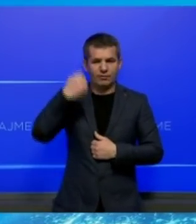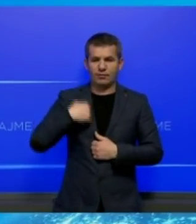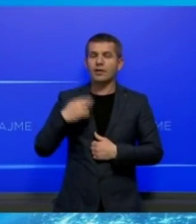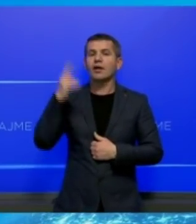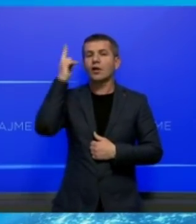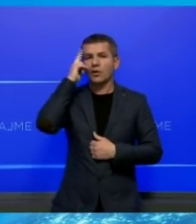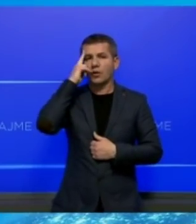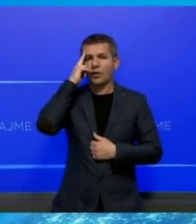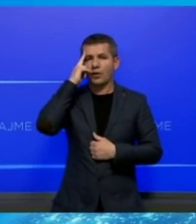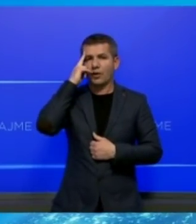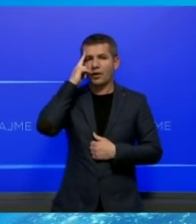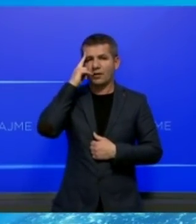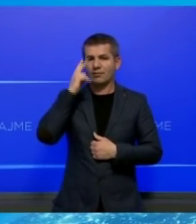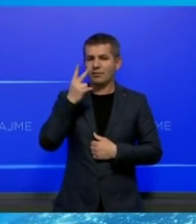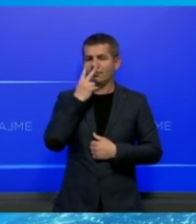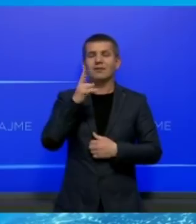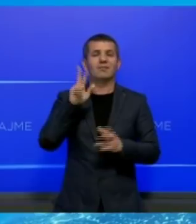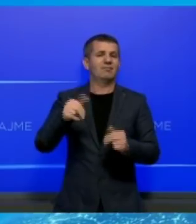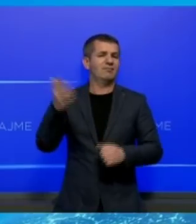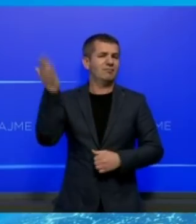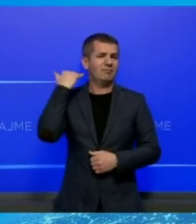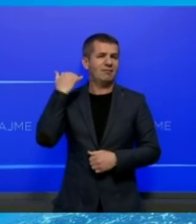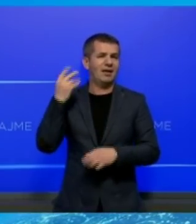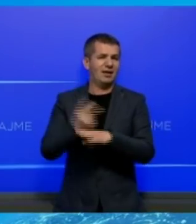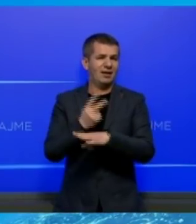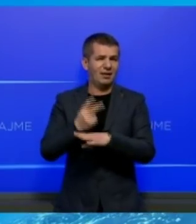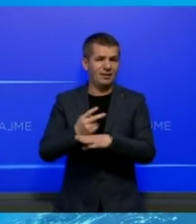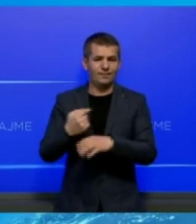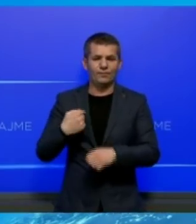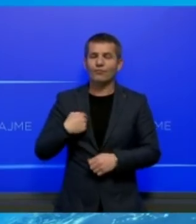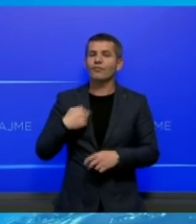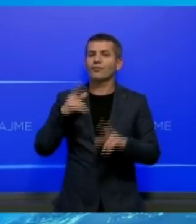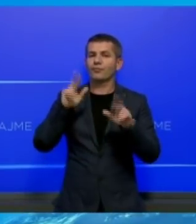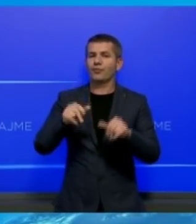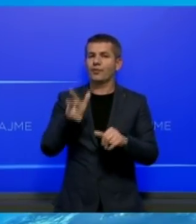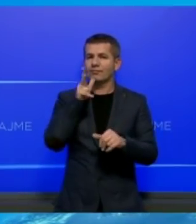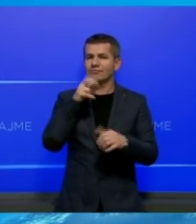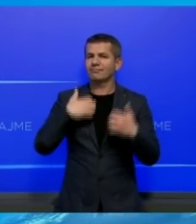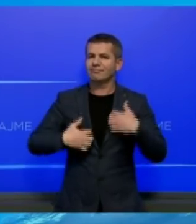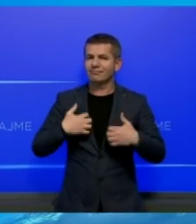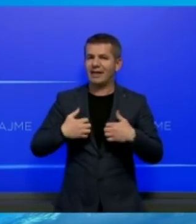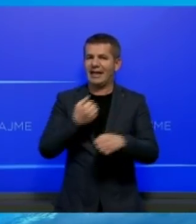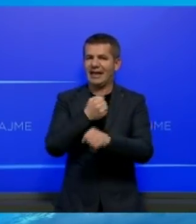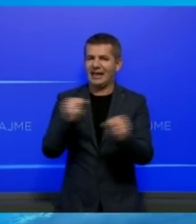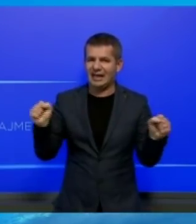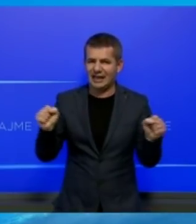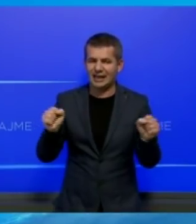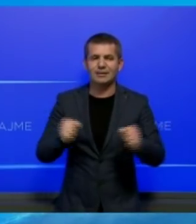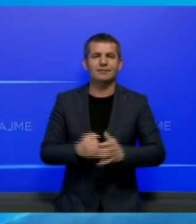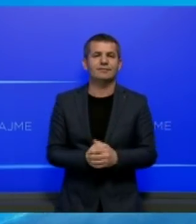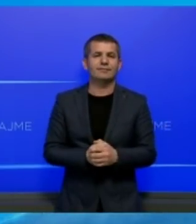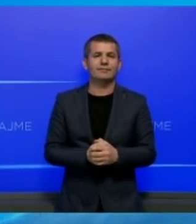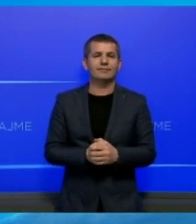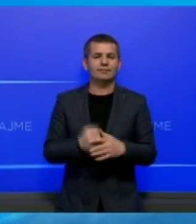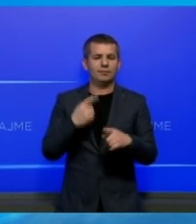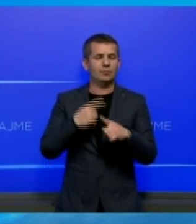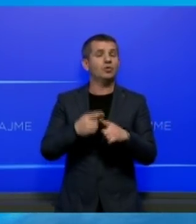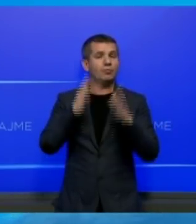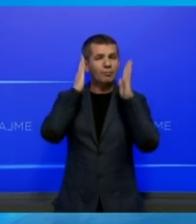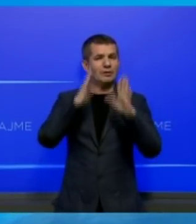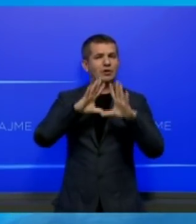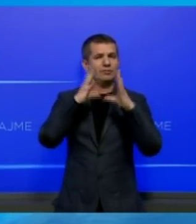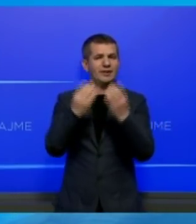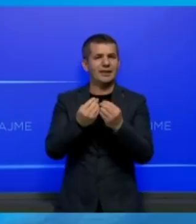mirë përballjen me agresorin, jo sepse kemi të gravuar përpjekjen për liri e përshtirim, por sepse besojmë si shtet